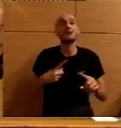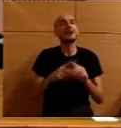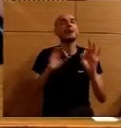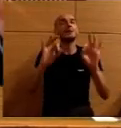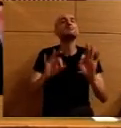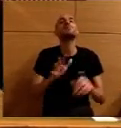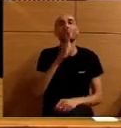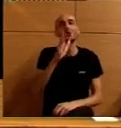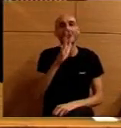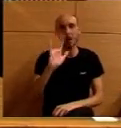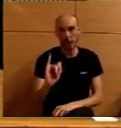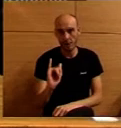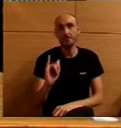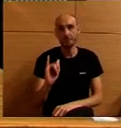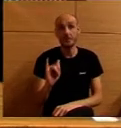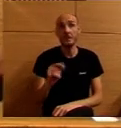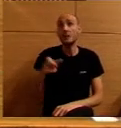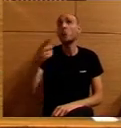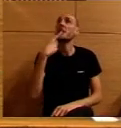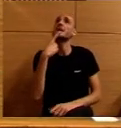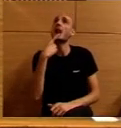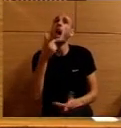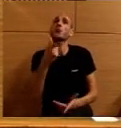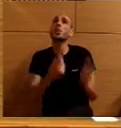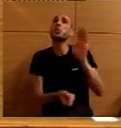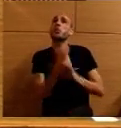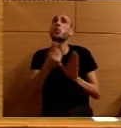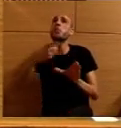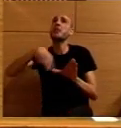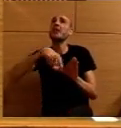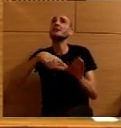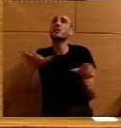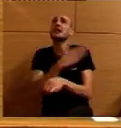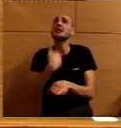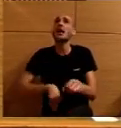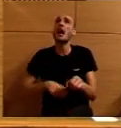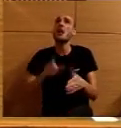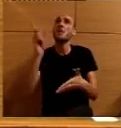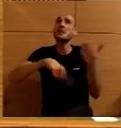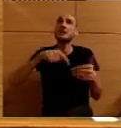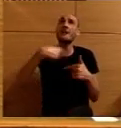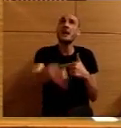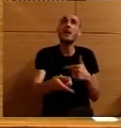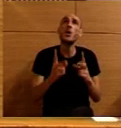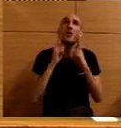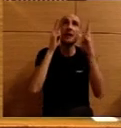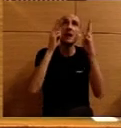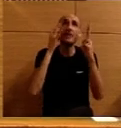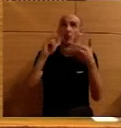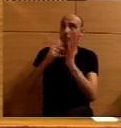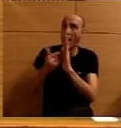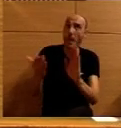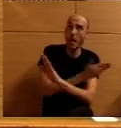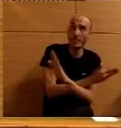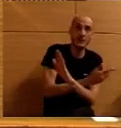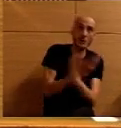diu, és que vostès trauen coses que estan cobertes, que se jubila el mes que ve, m'està dient falta de previsió i quan la tinc també